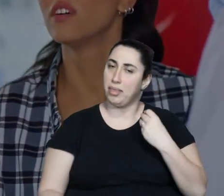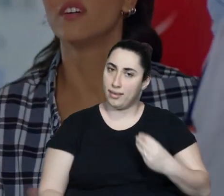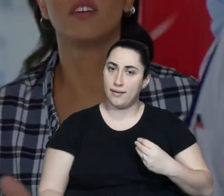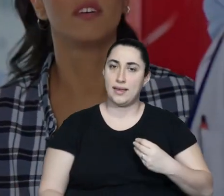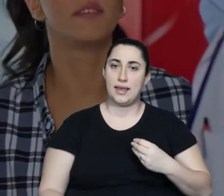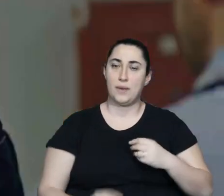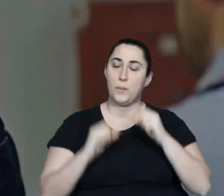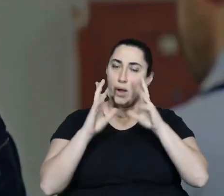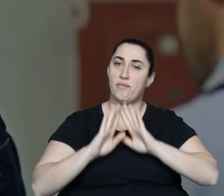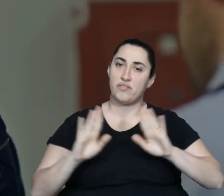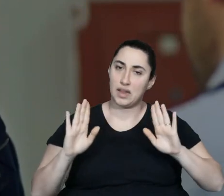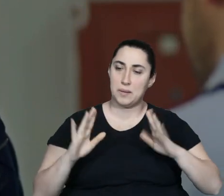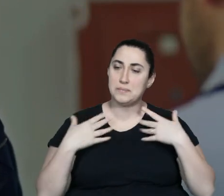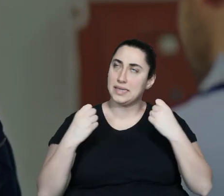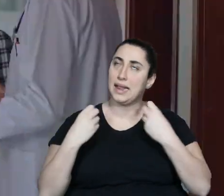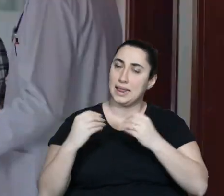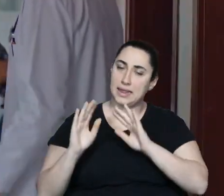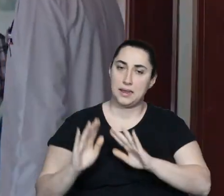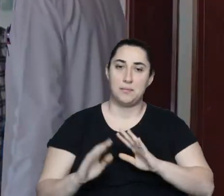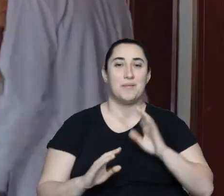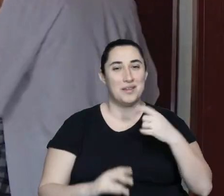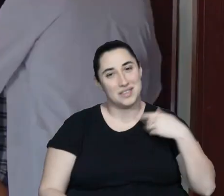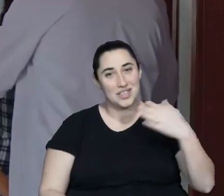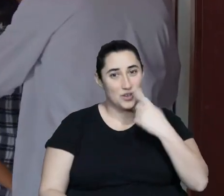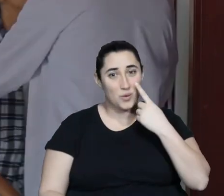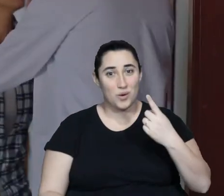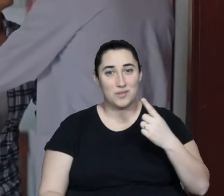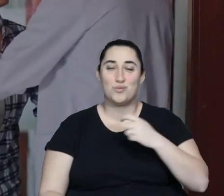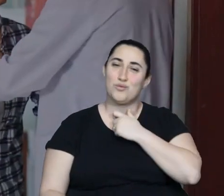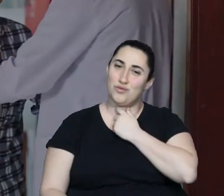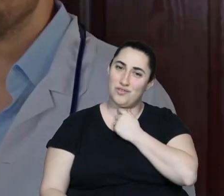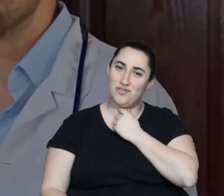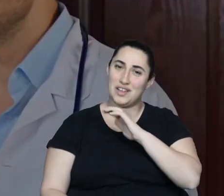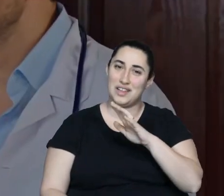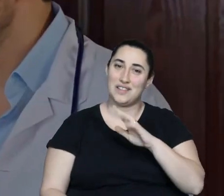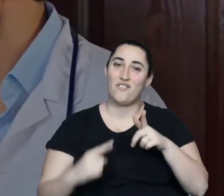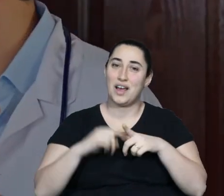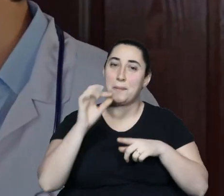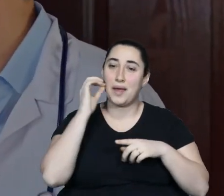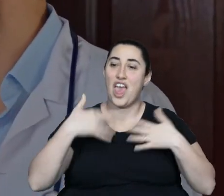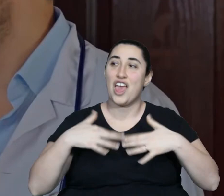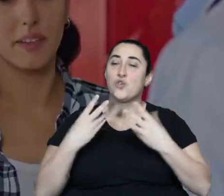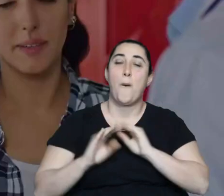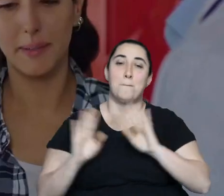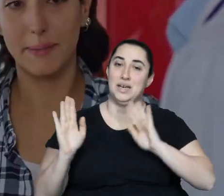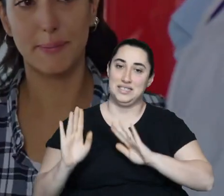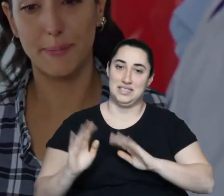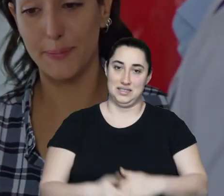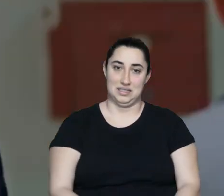iyi. Kendine de geldi. Yani durumu stabil. Peki diyorum. Lütfen rica ediyorum. Bakın Faik Bey'in heyecanlanmaması